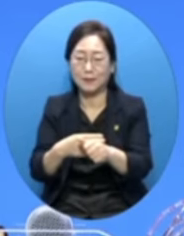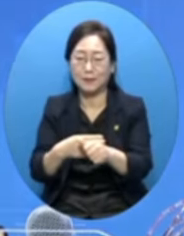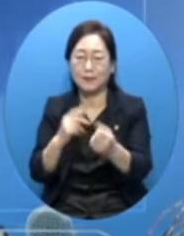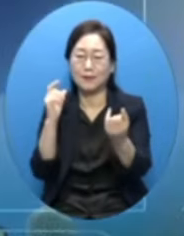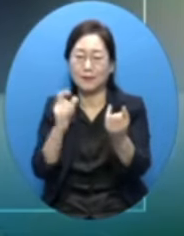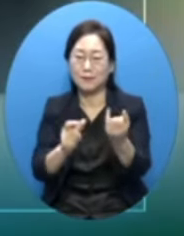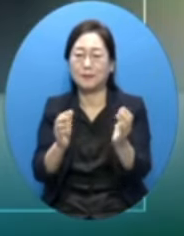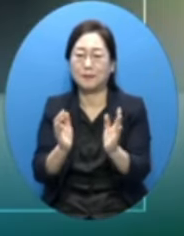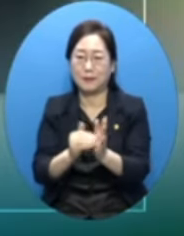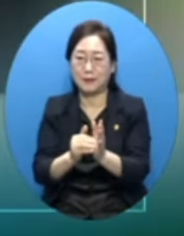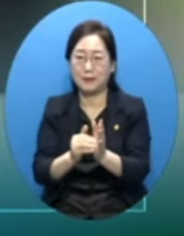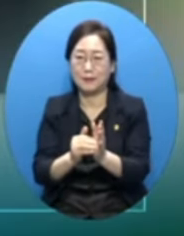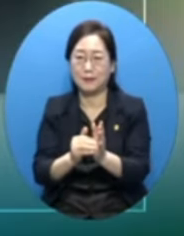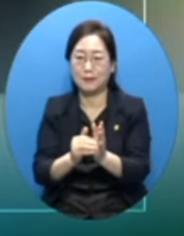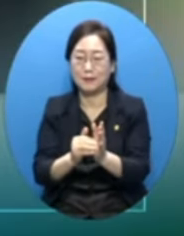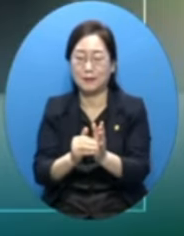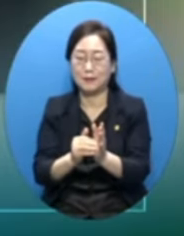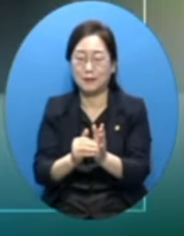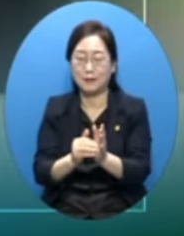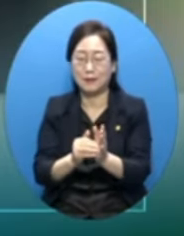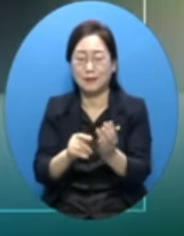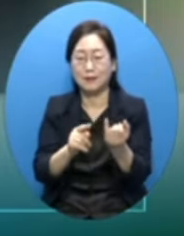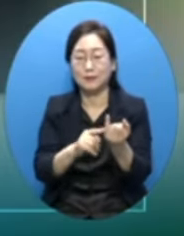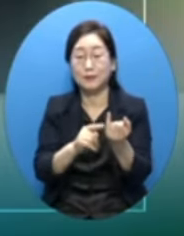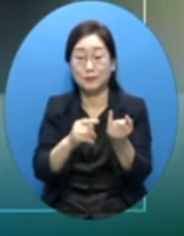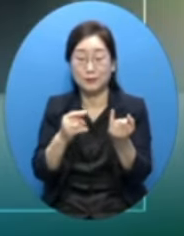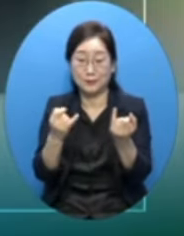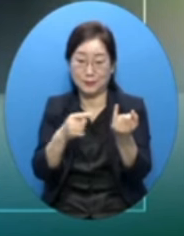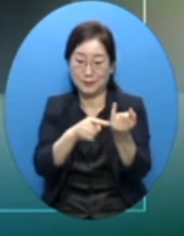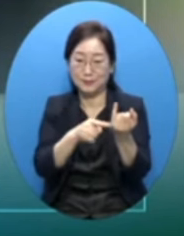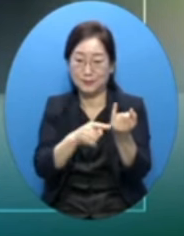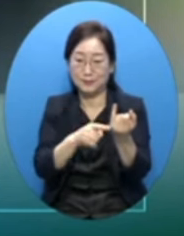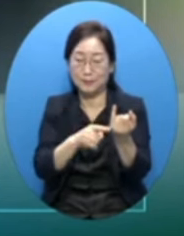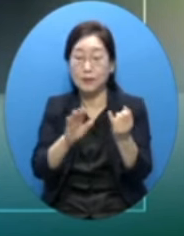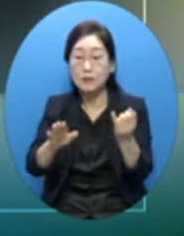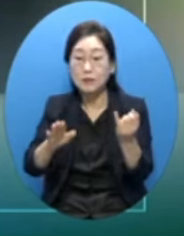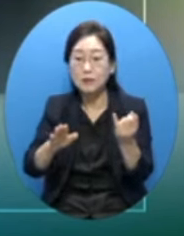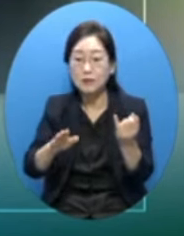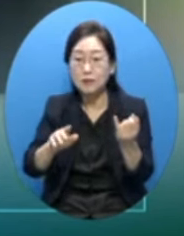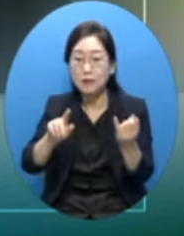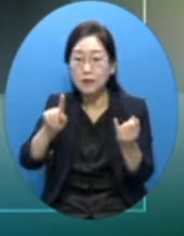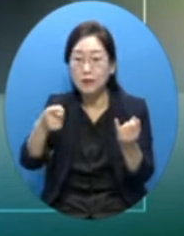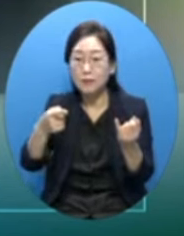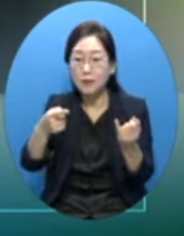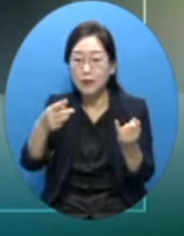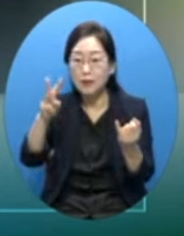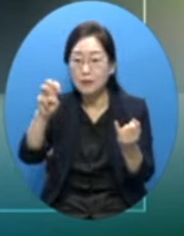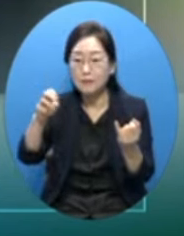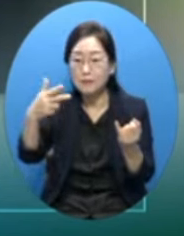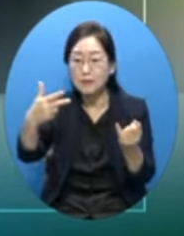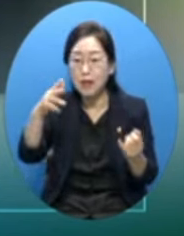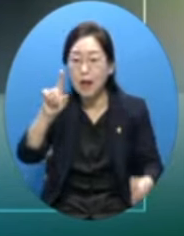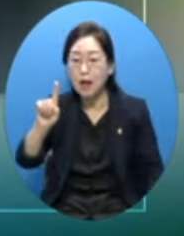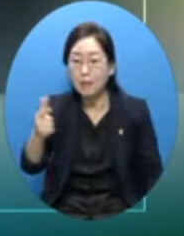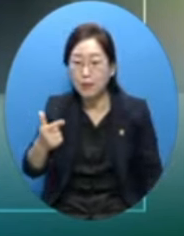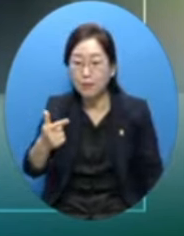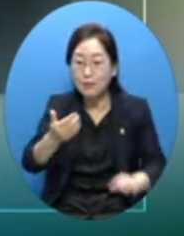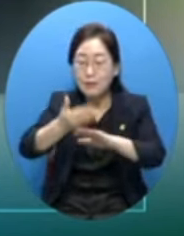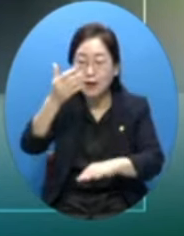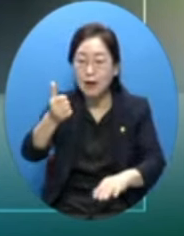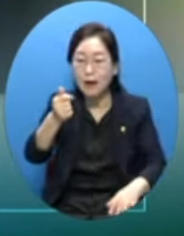사망 선고를 받았던 한 자매가 지금 137번 이상 항암 치료를